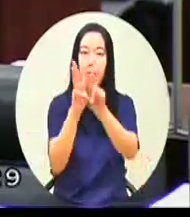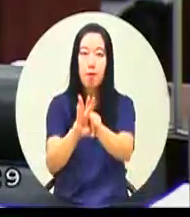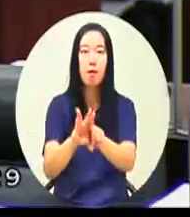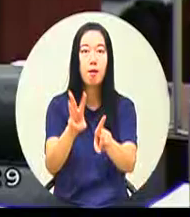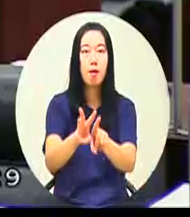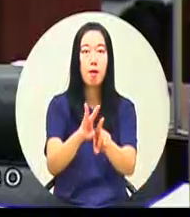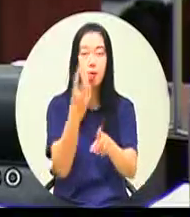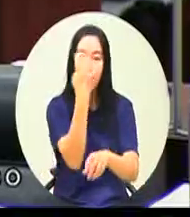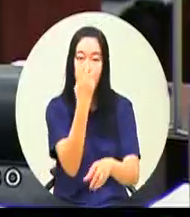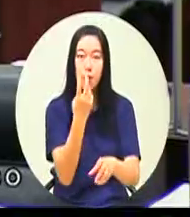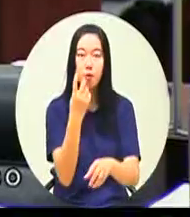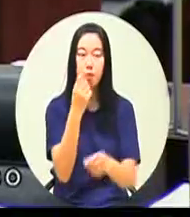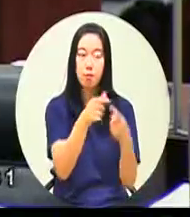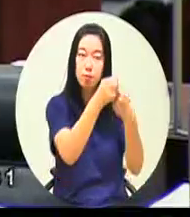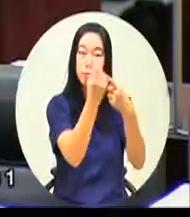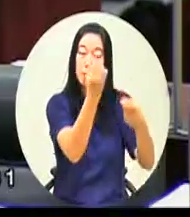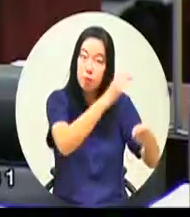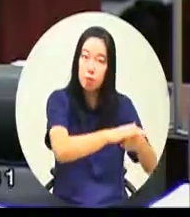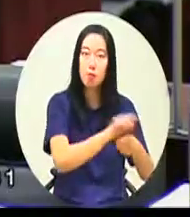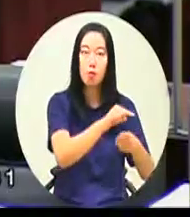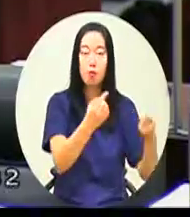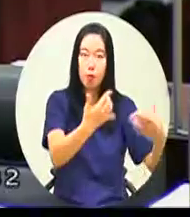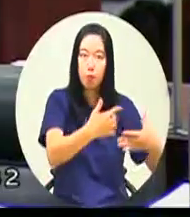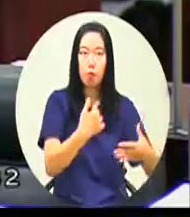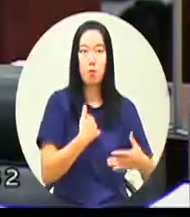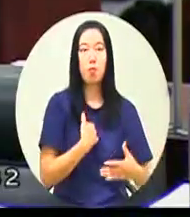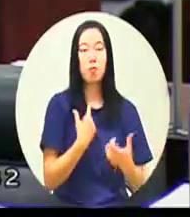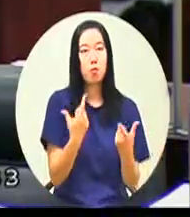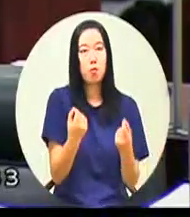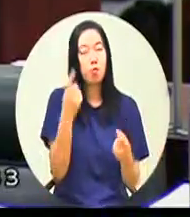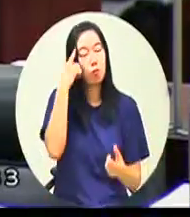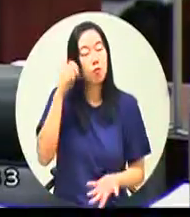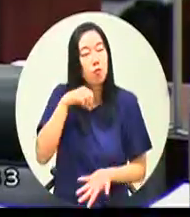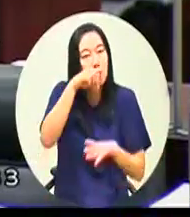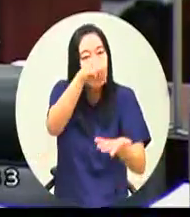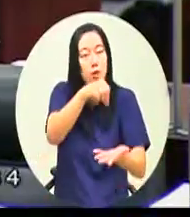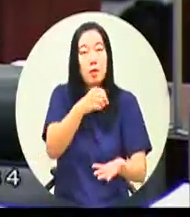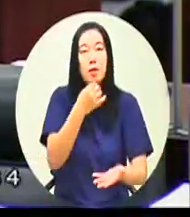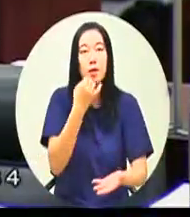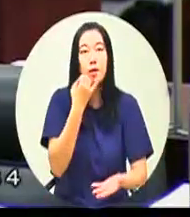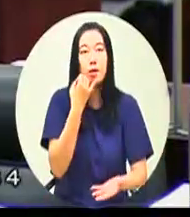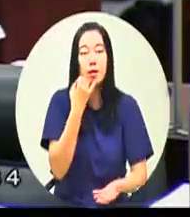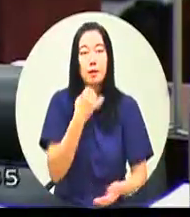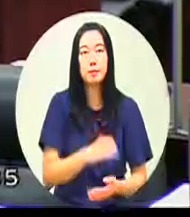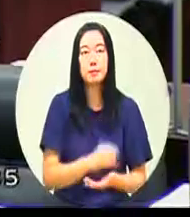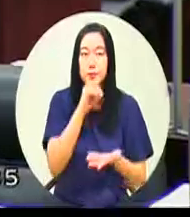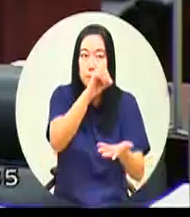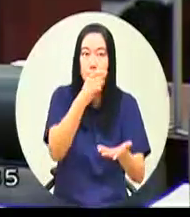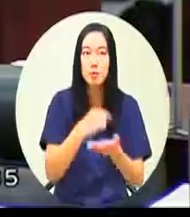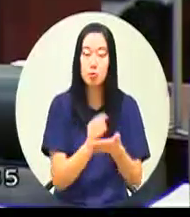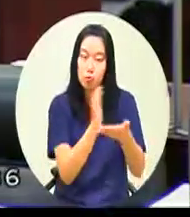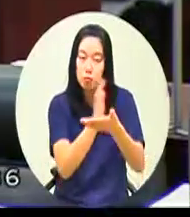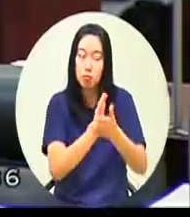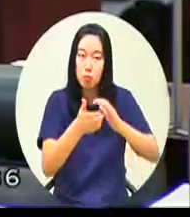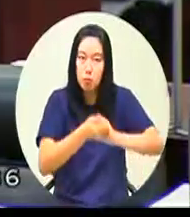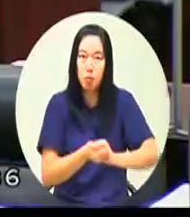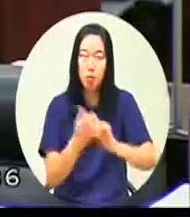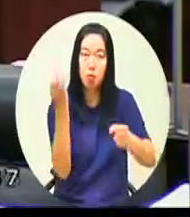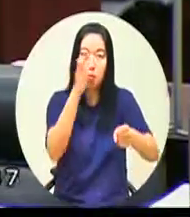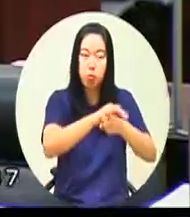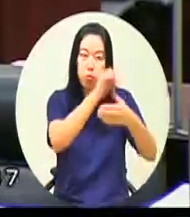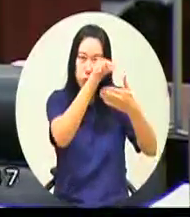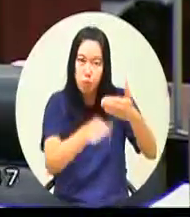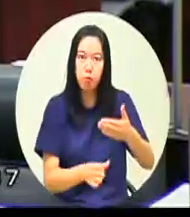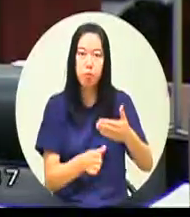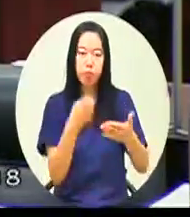题，哈、哦、啊，本身哈嘛是建议讲哈，这个认定啦、啊，补助认定从